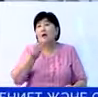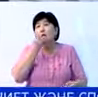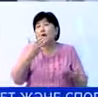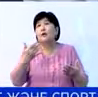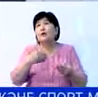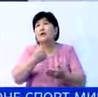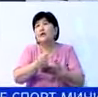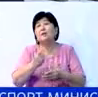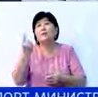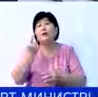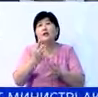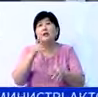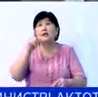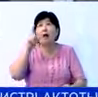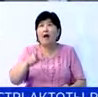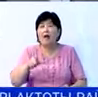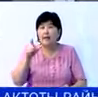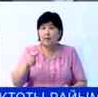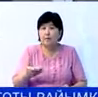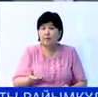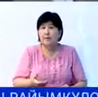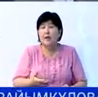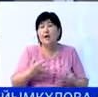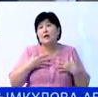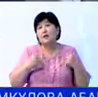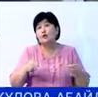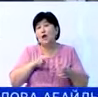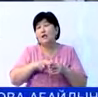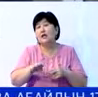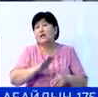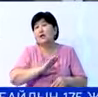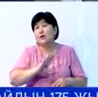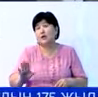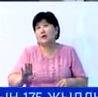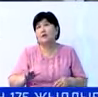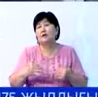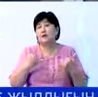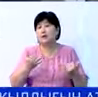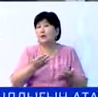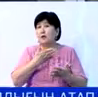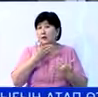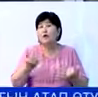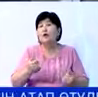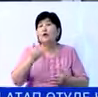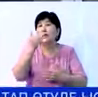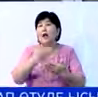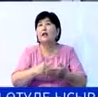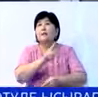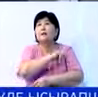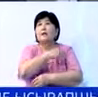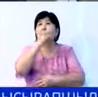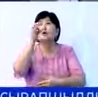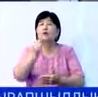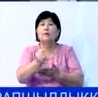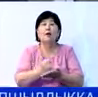сондар ең бірінші кезекте ол адам денсаулығына зиян келтіруге мүмкіндік жасап жатыр. Сондықтан талаптарға сәйкес санитарлық норма талаптарына